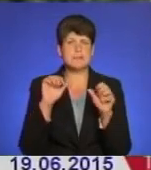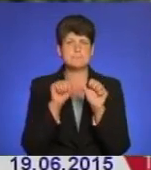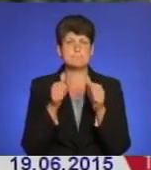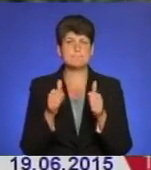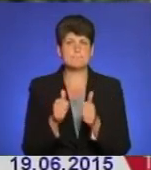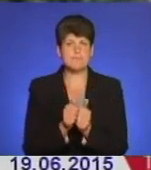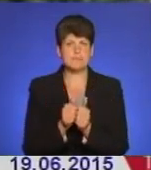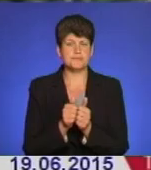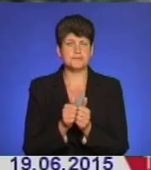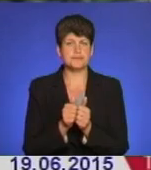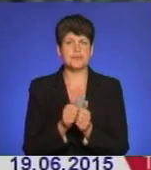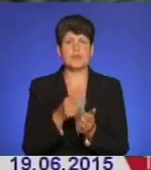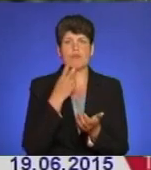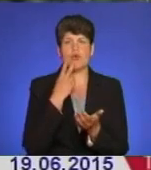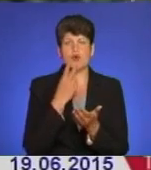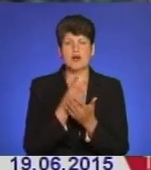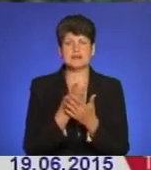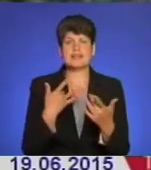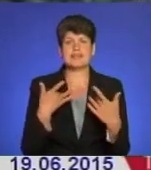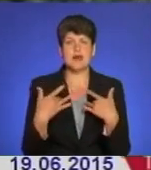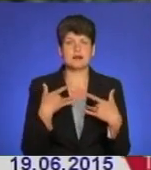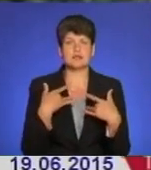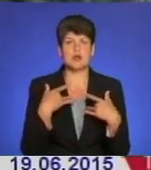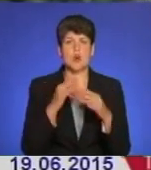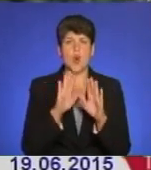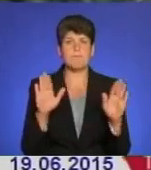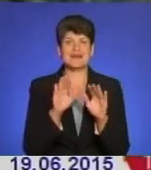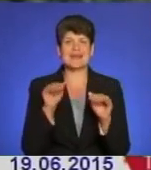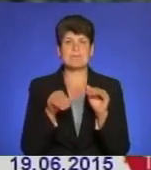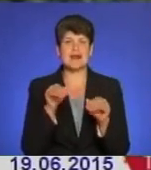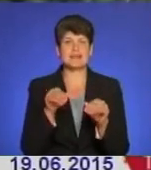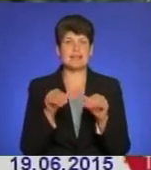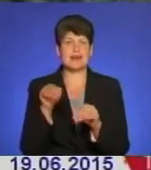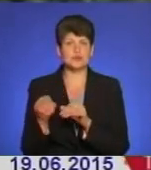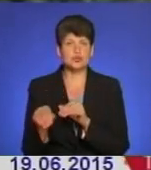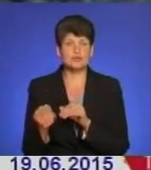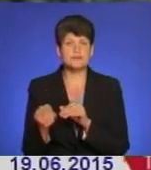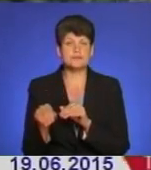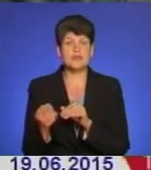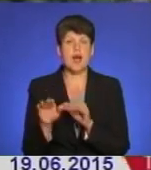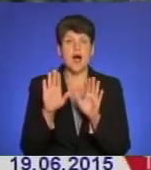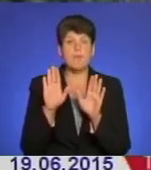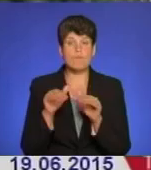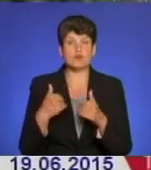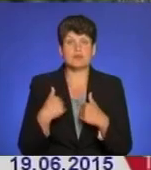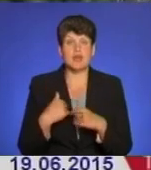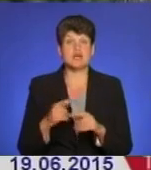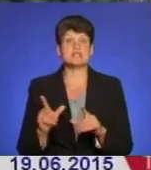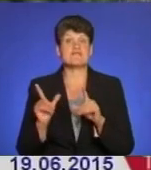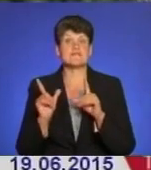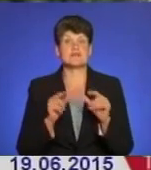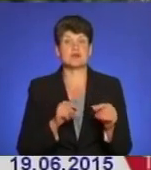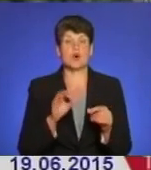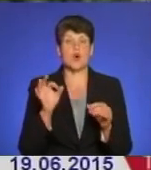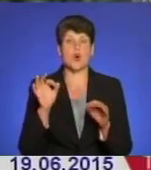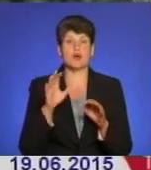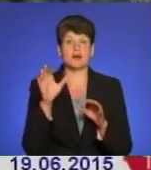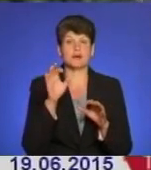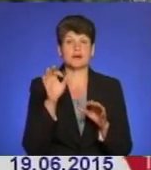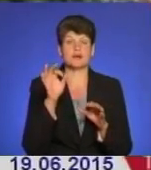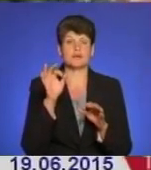пам'ятки, показувала театр опери і балету, а потім нас відвезли в Океан Плаза.